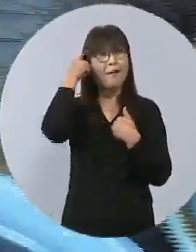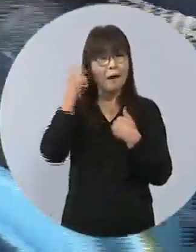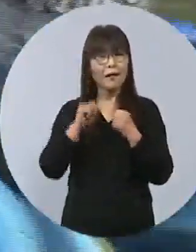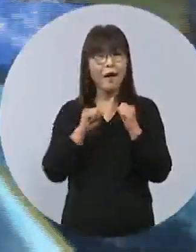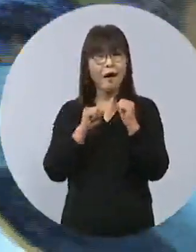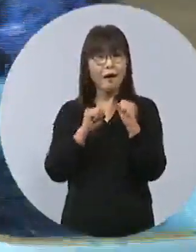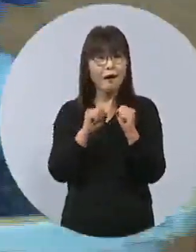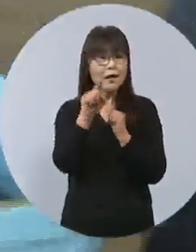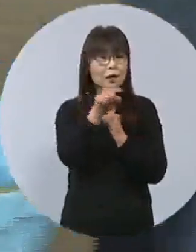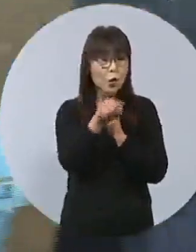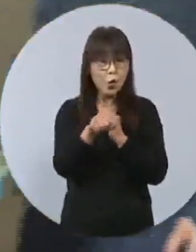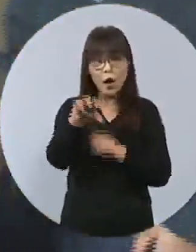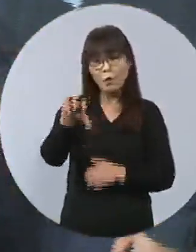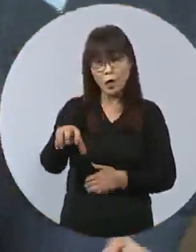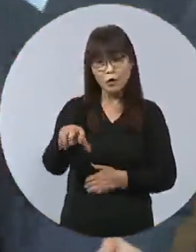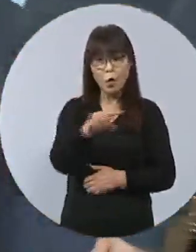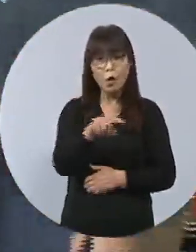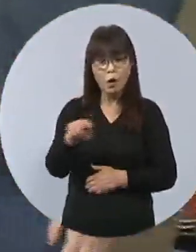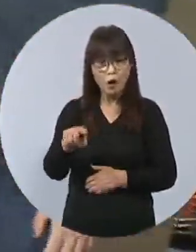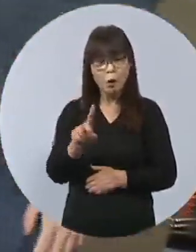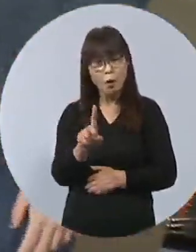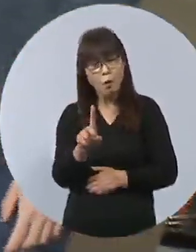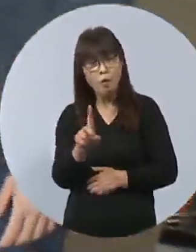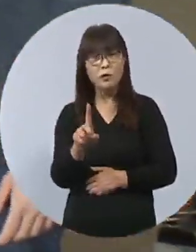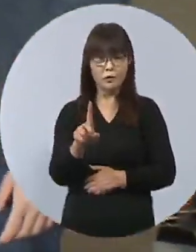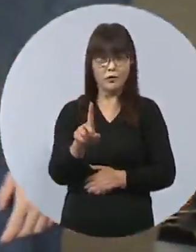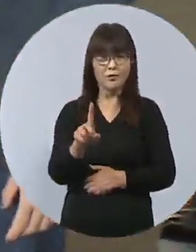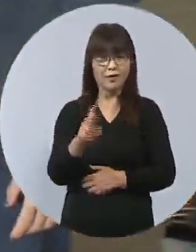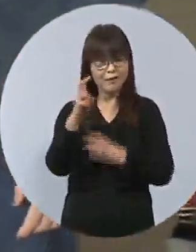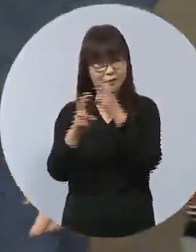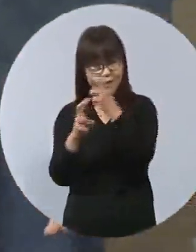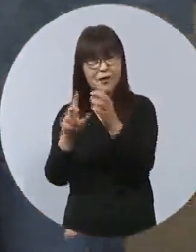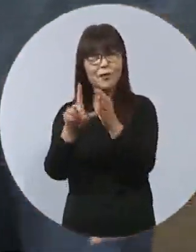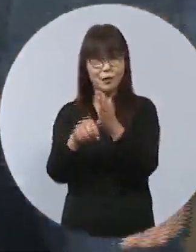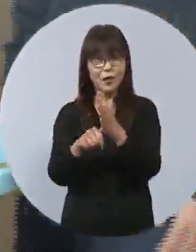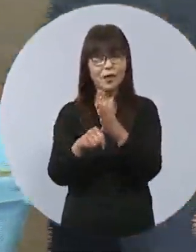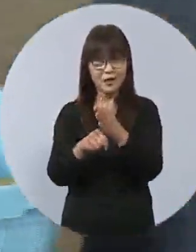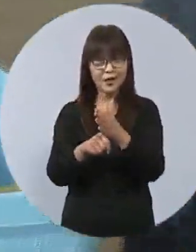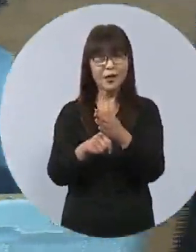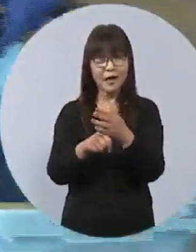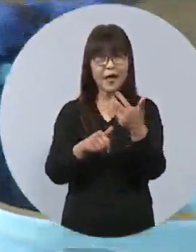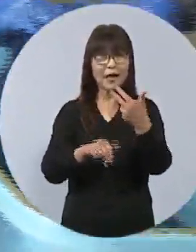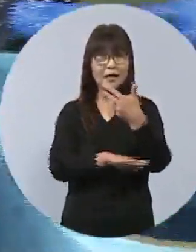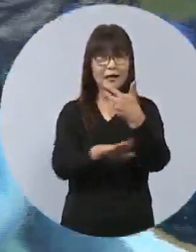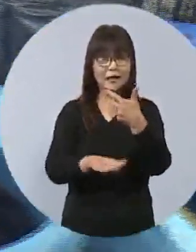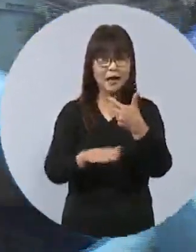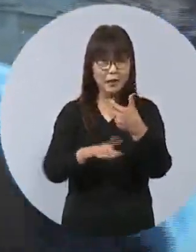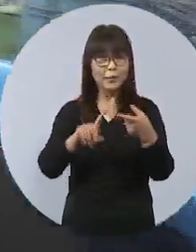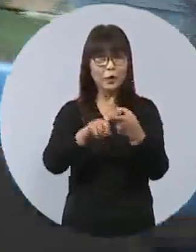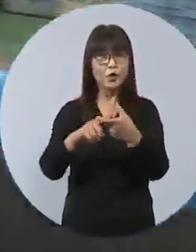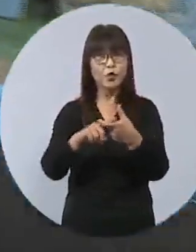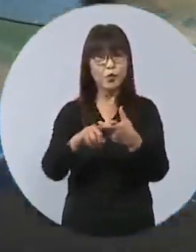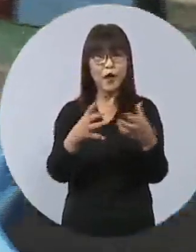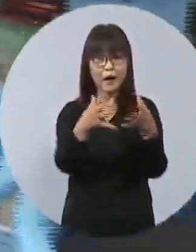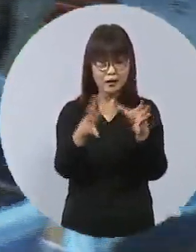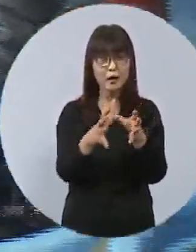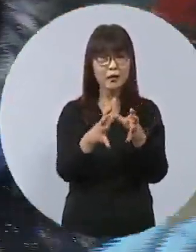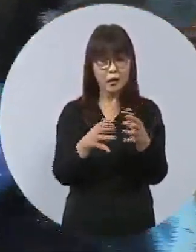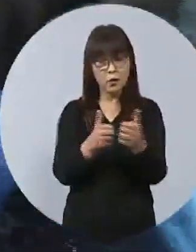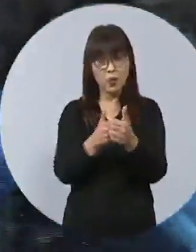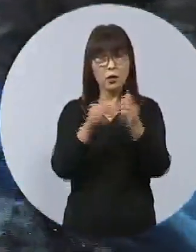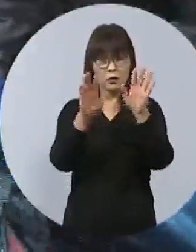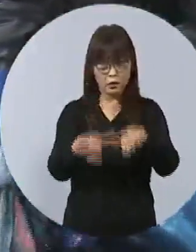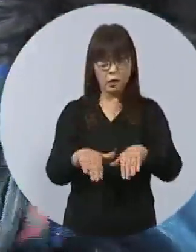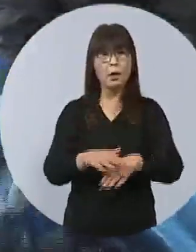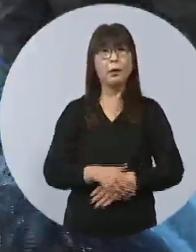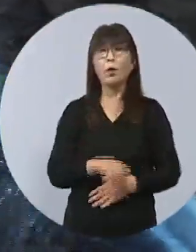人、うん、あと場所、 はい、 でそういうのどうしようって言った時にその藤沢資源組合さんというご紹介いただいて、で藤沢資源組合さんが